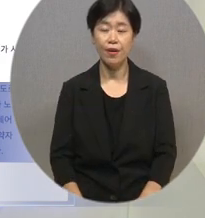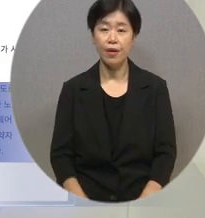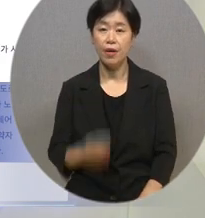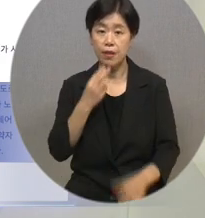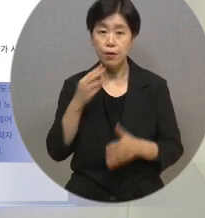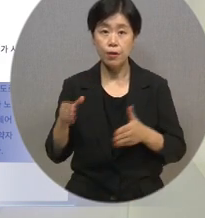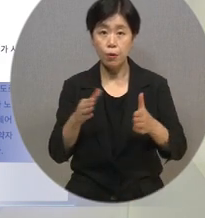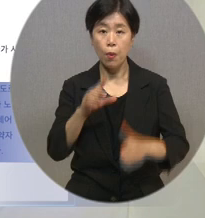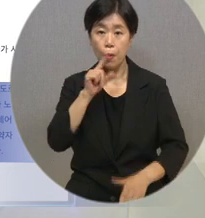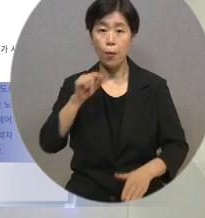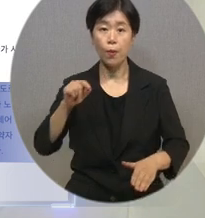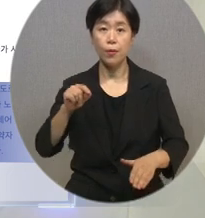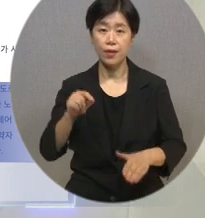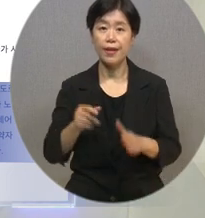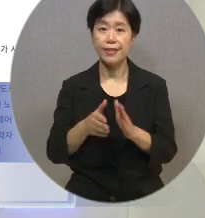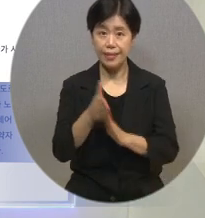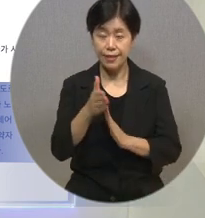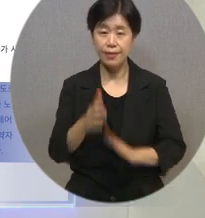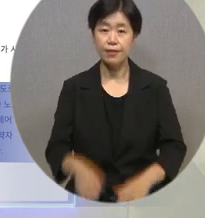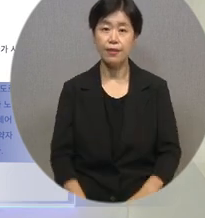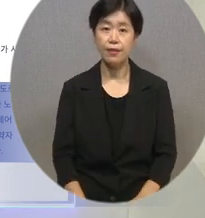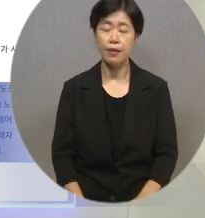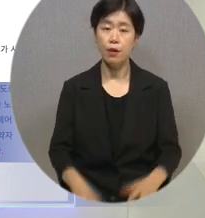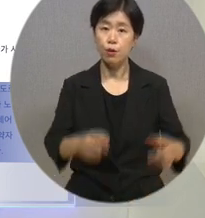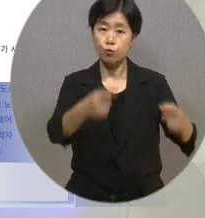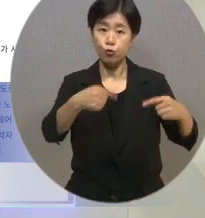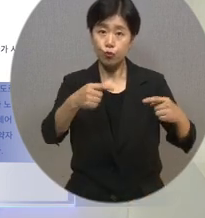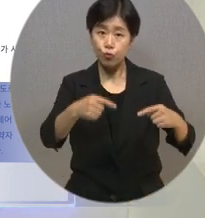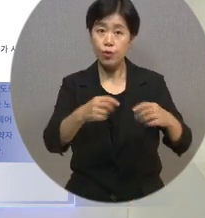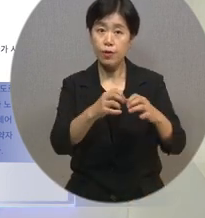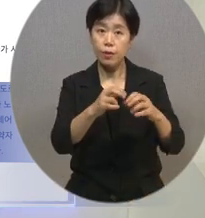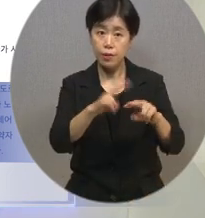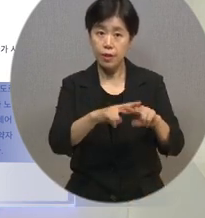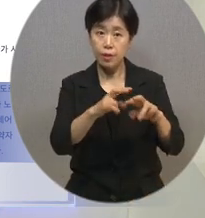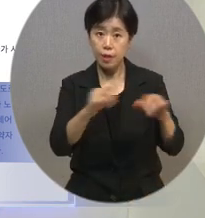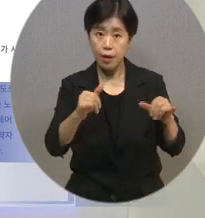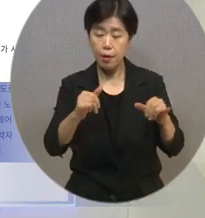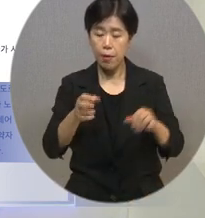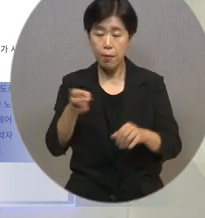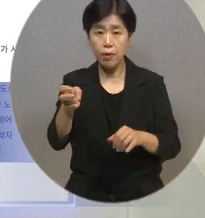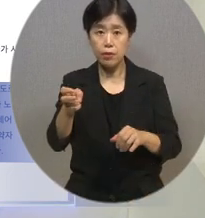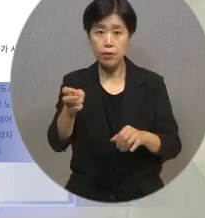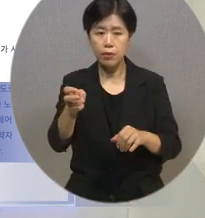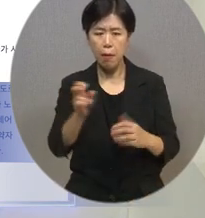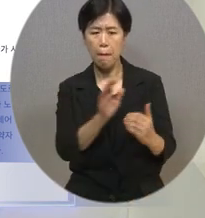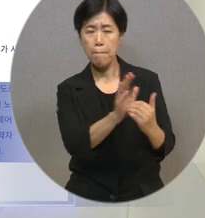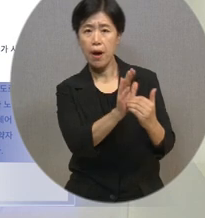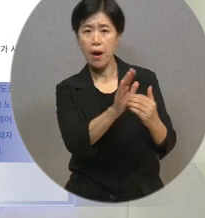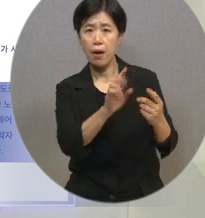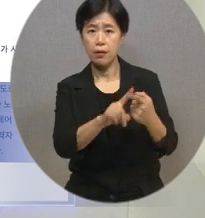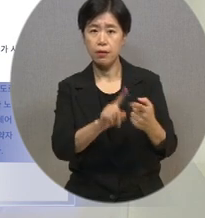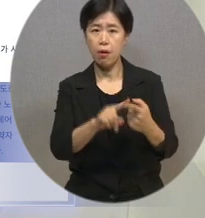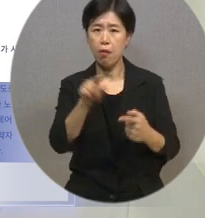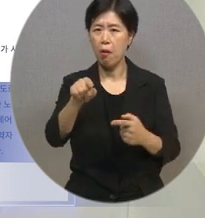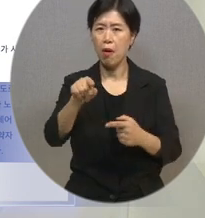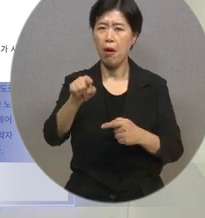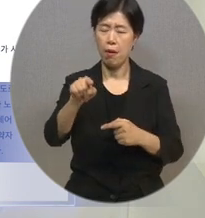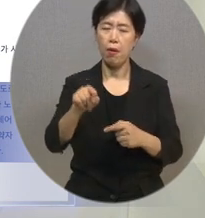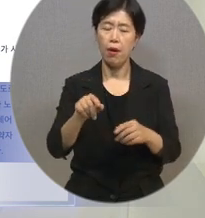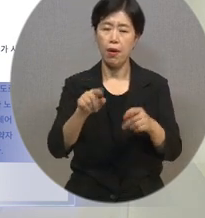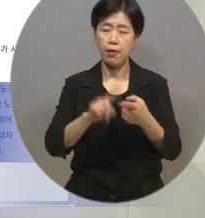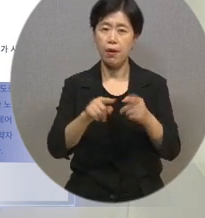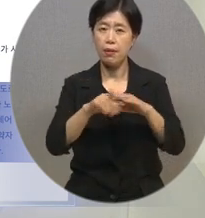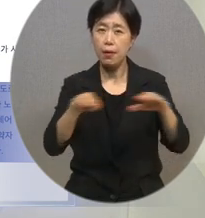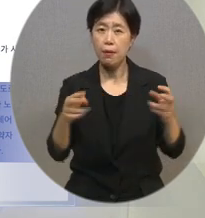오산시가 전동 휠처 이용 장애인의 저상 버스 승차를 거부하는 행위에 대해이 재발 방지 대책을 마련하라는